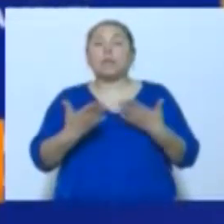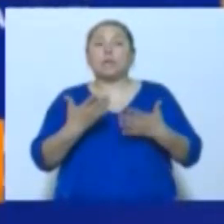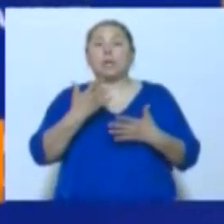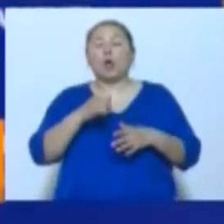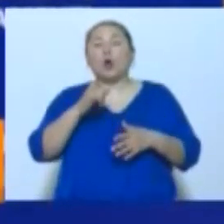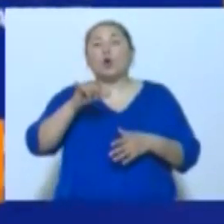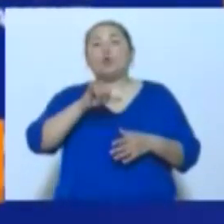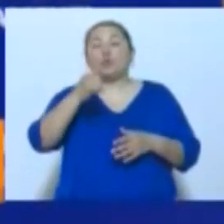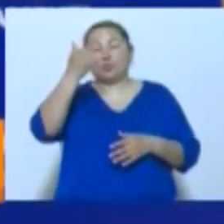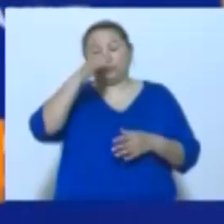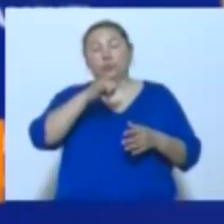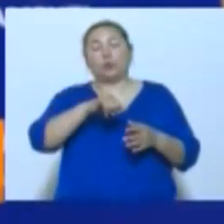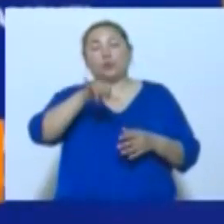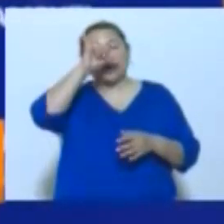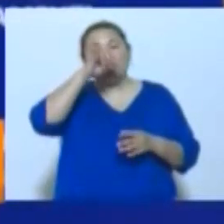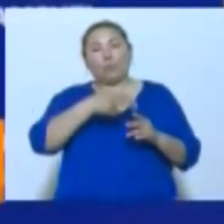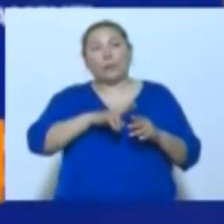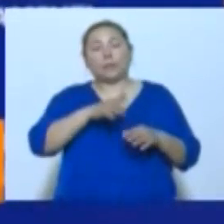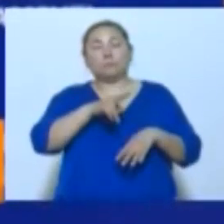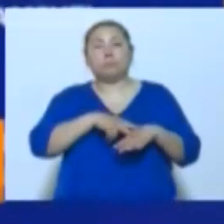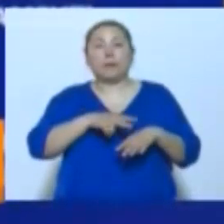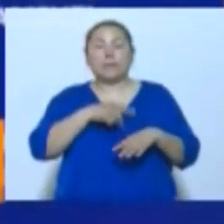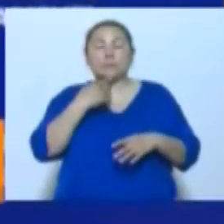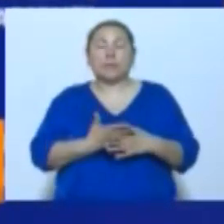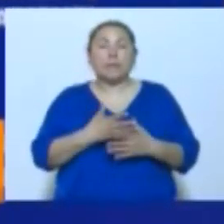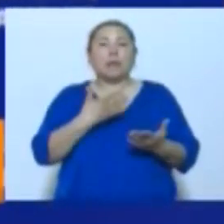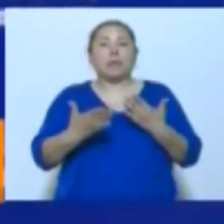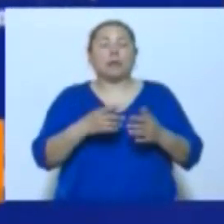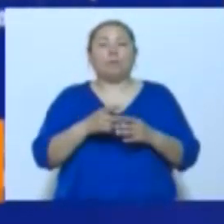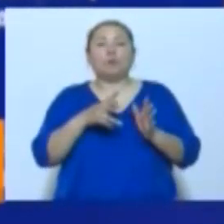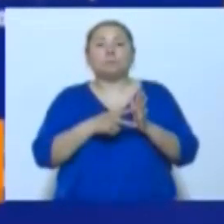пункт полиции, расположенный в непосредственной близости, то есть в доме 28 15 микрорайона.